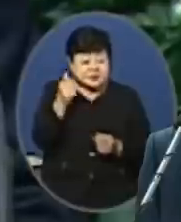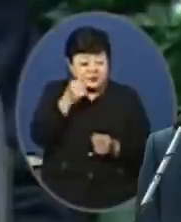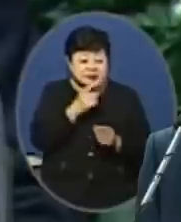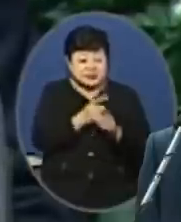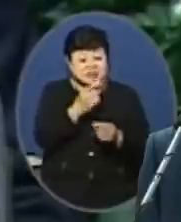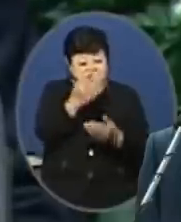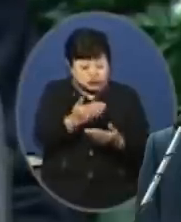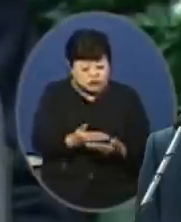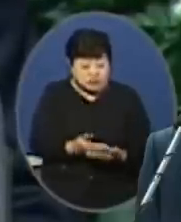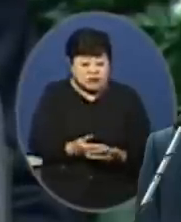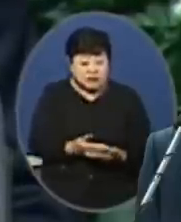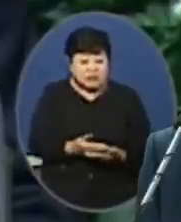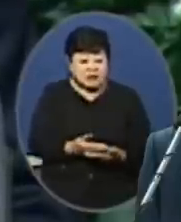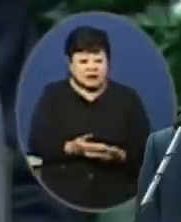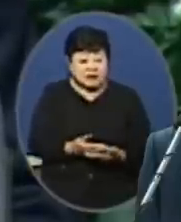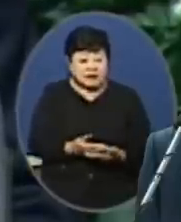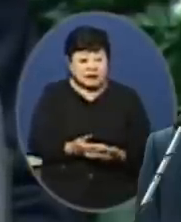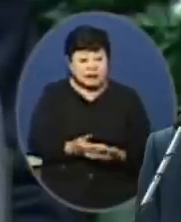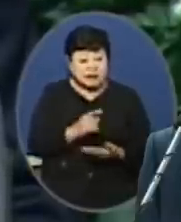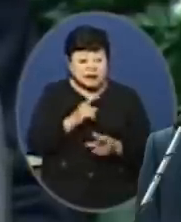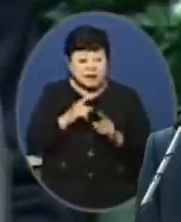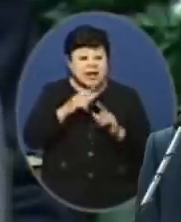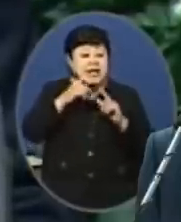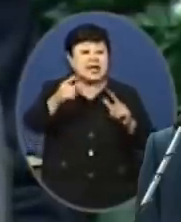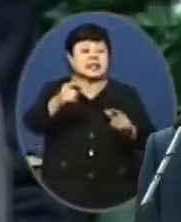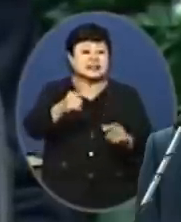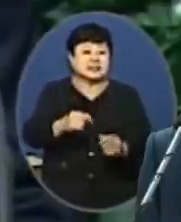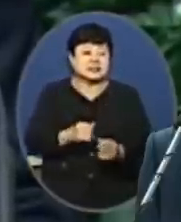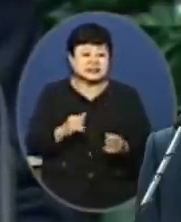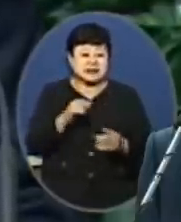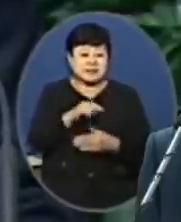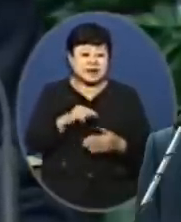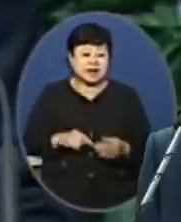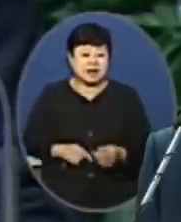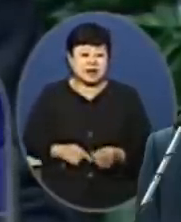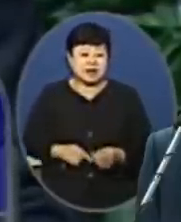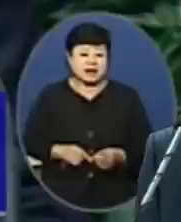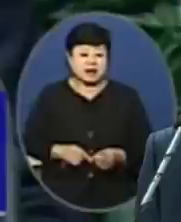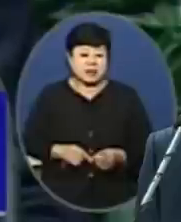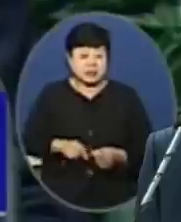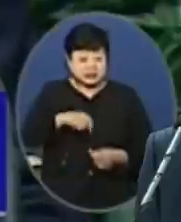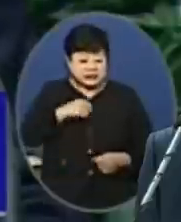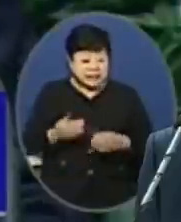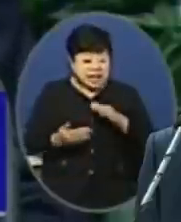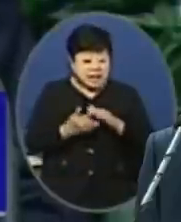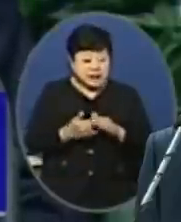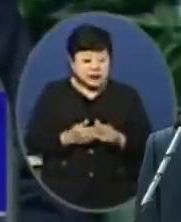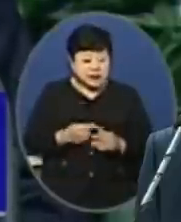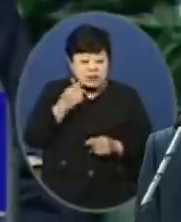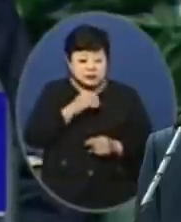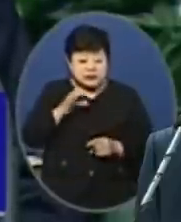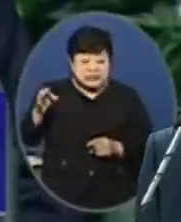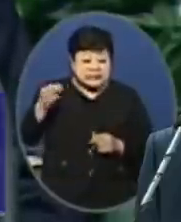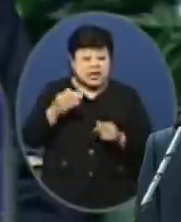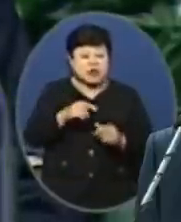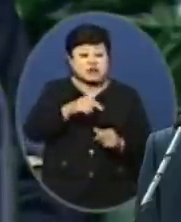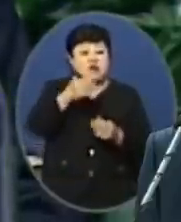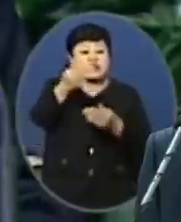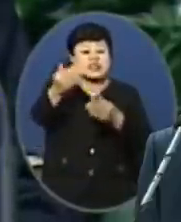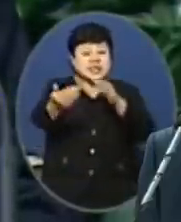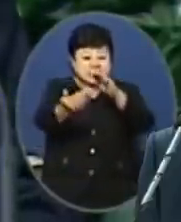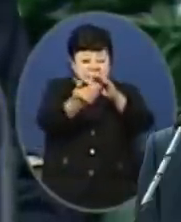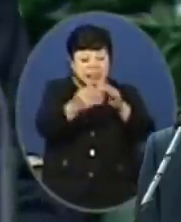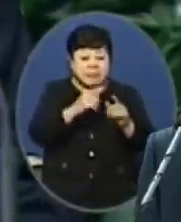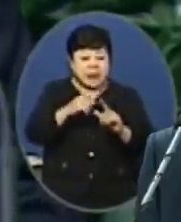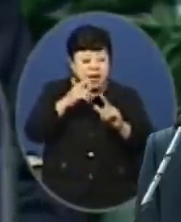승리를 주신다는 것을 말해야 되는 것입니다. 사람이 마음에 믿어 의에 이르고 입으로 시인하여 구원에 이른다고 입으로 말을